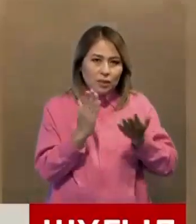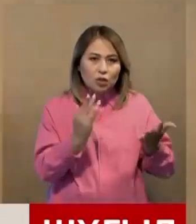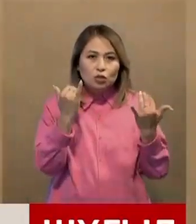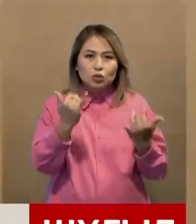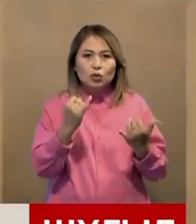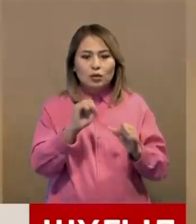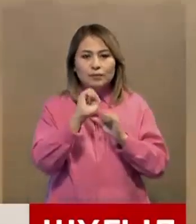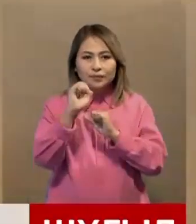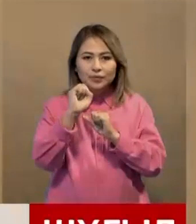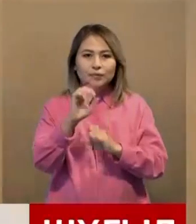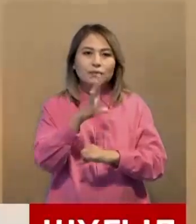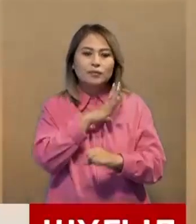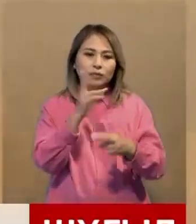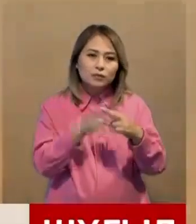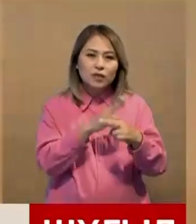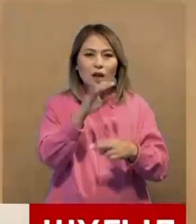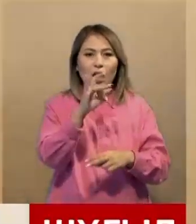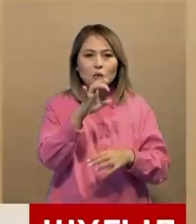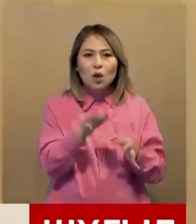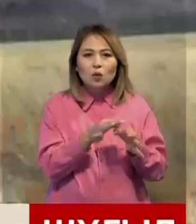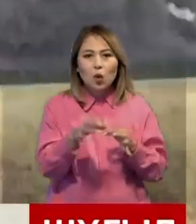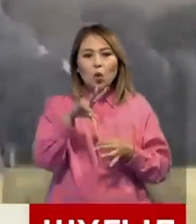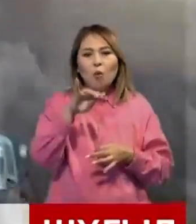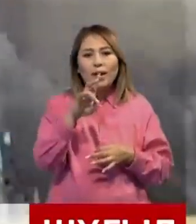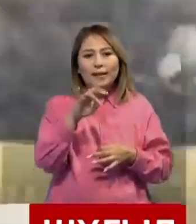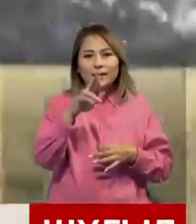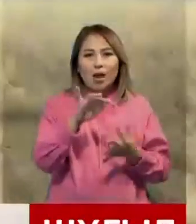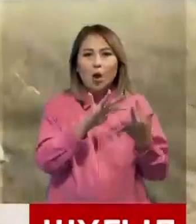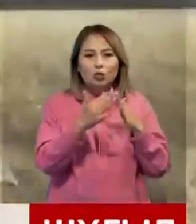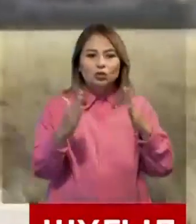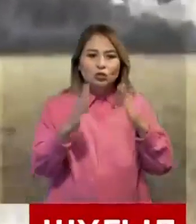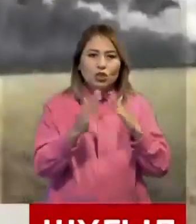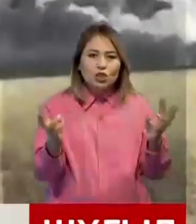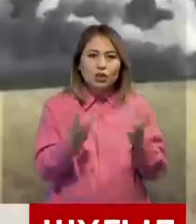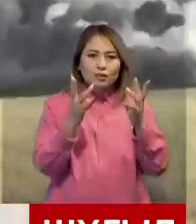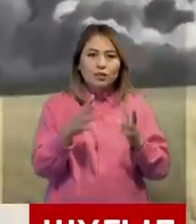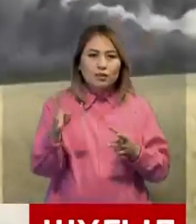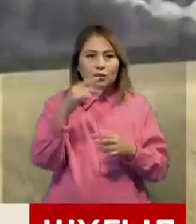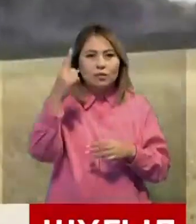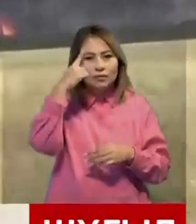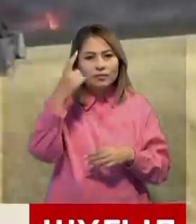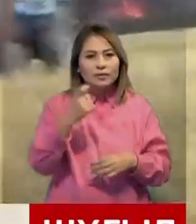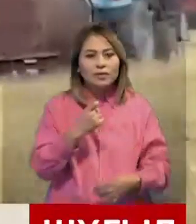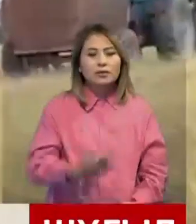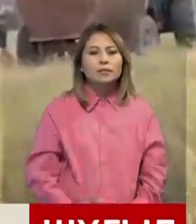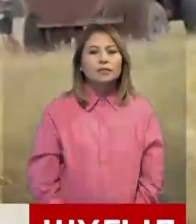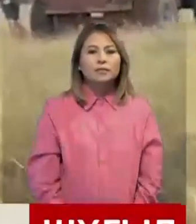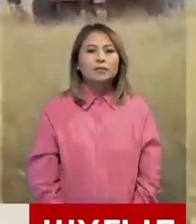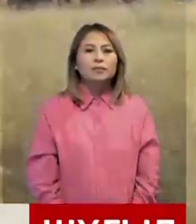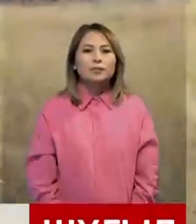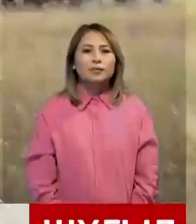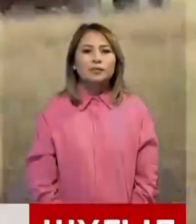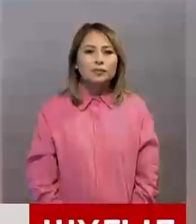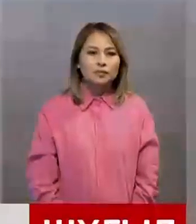Тұрғындарда қорғанып отпен күресуде. Қарасу ауданы Люблинг ауылында үйлер жанып жатыр дегенде хабар келді.